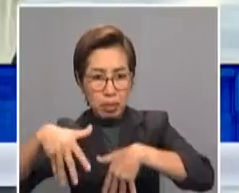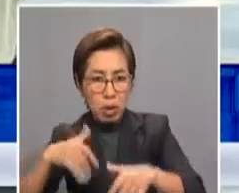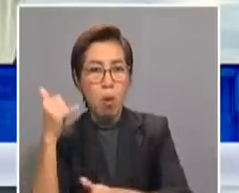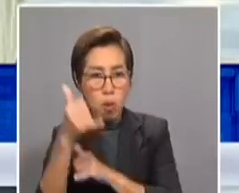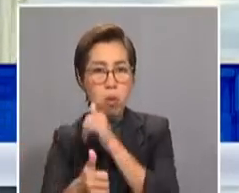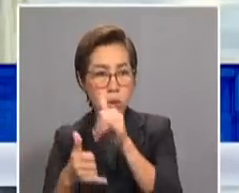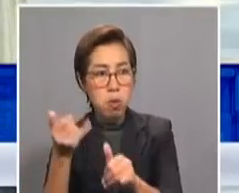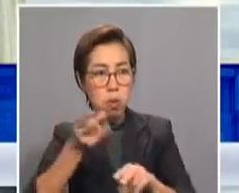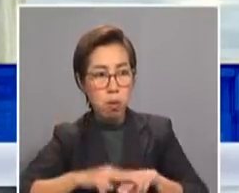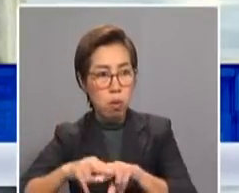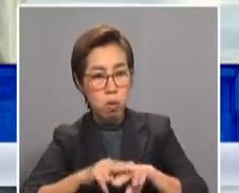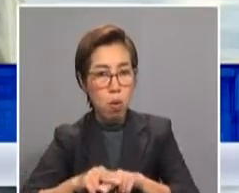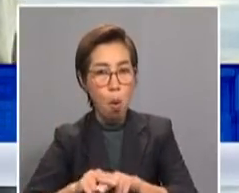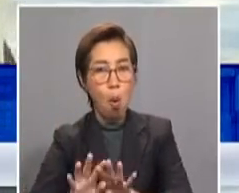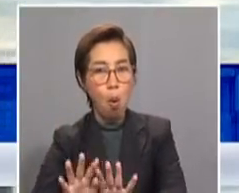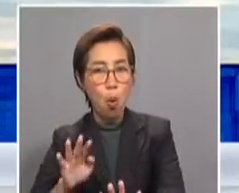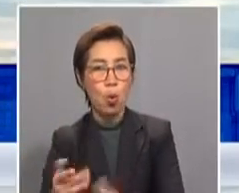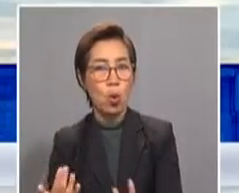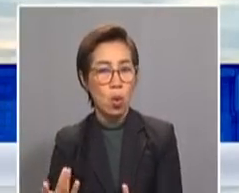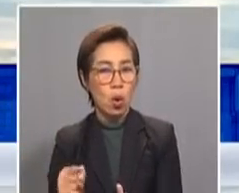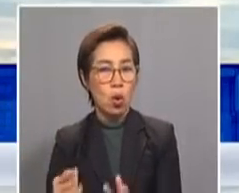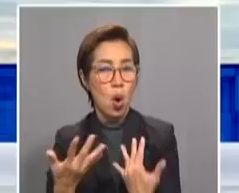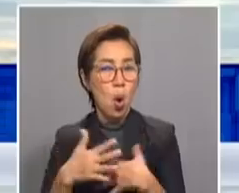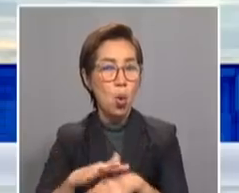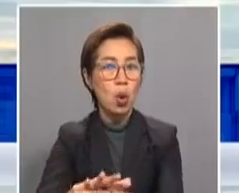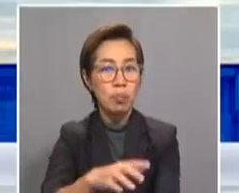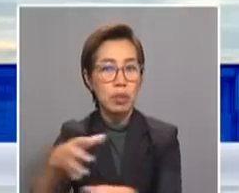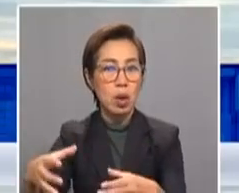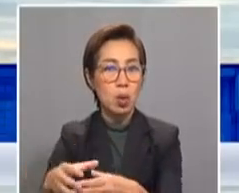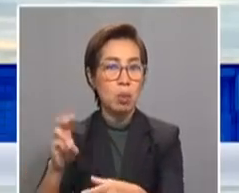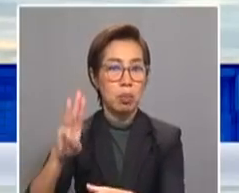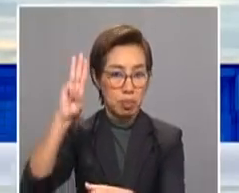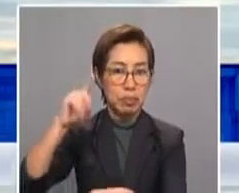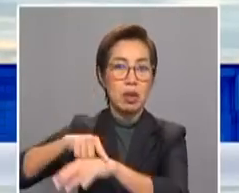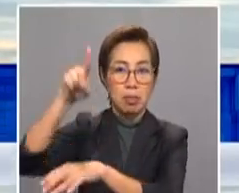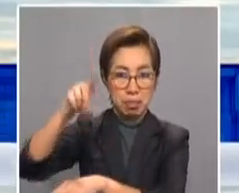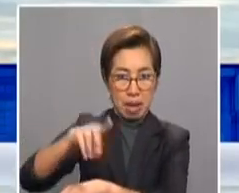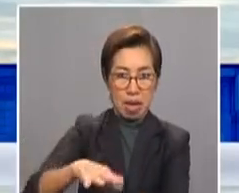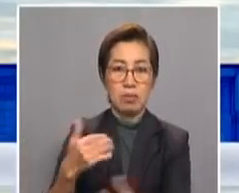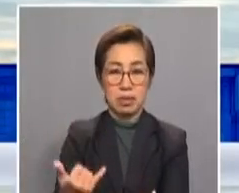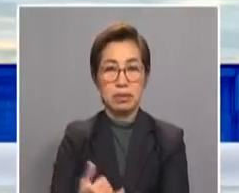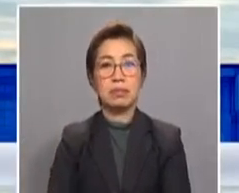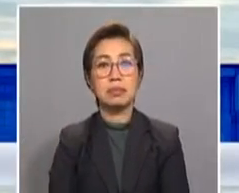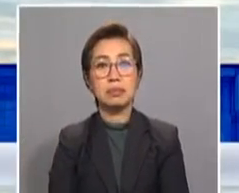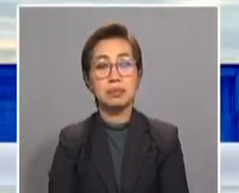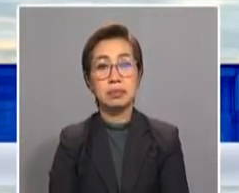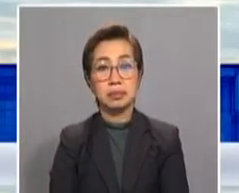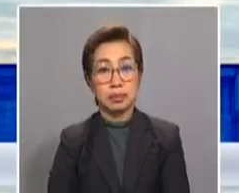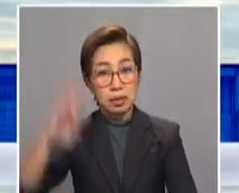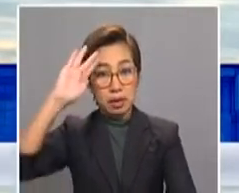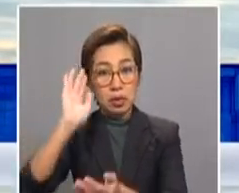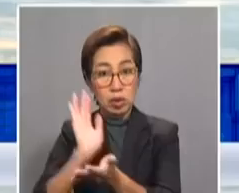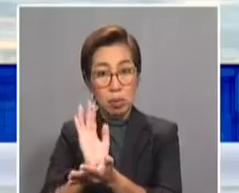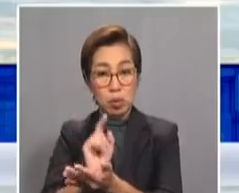ทยอยเข้ามาจับจองพื้นที่เพื่อที่จะร่วมสมทบชุมนุมในช่วงบ่ายวันนี้นะคะขณะเดียวกันค่ะเจ้าหน้าที่ตำรว